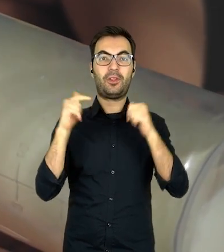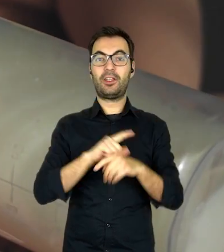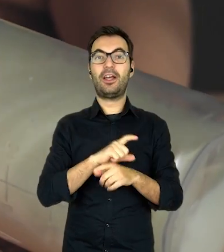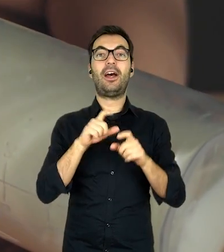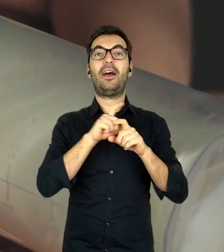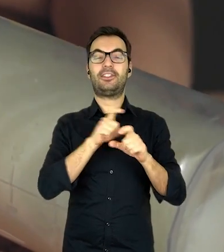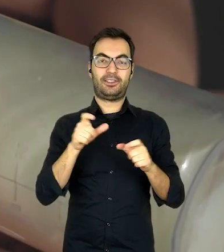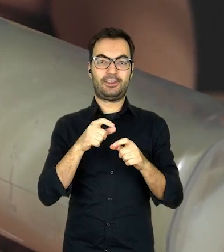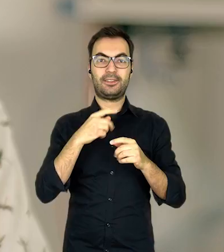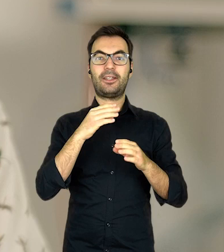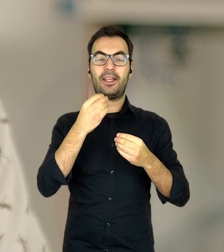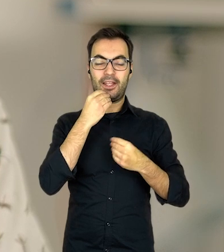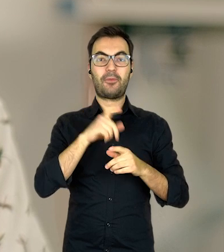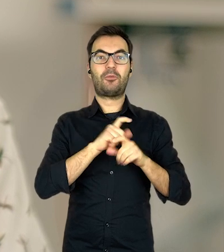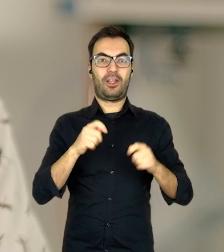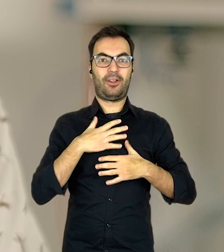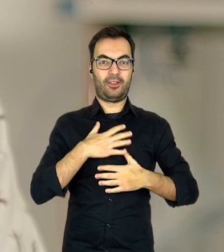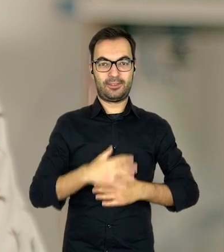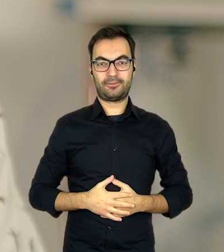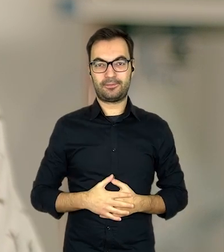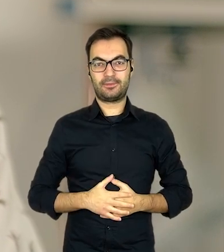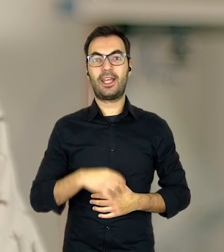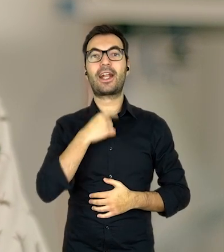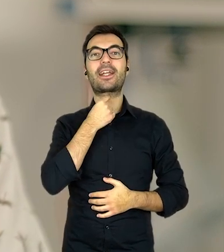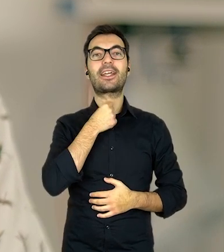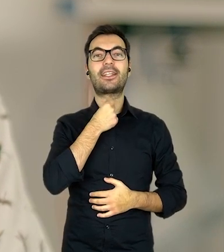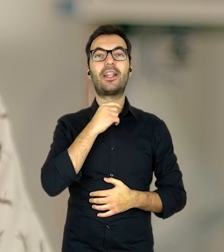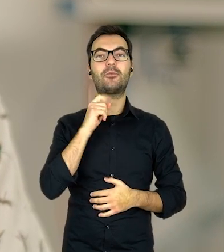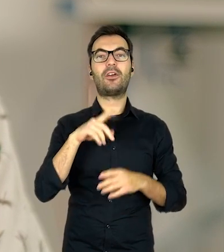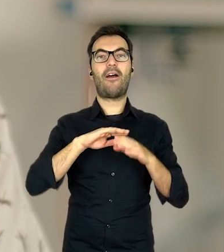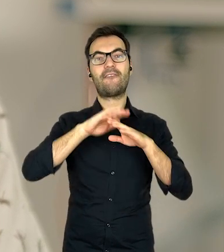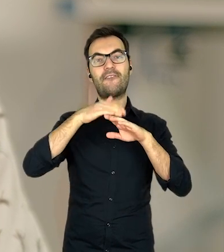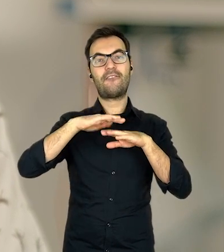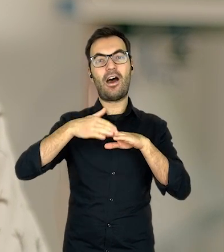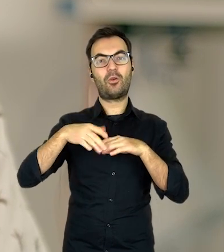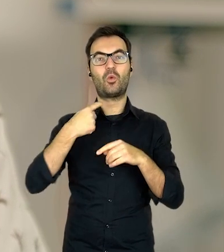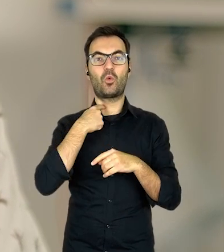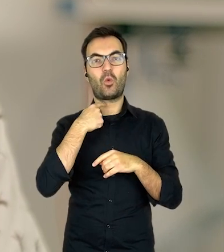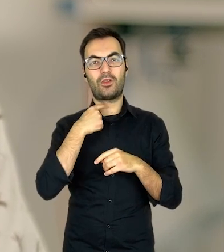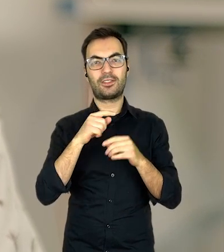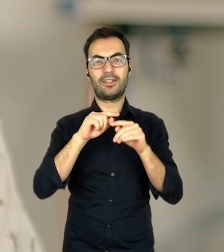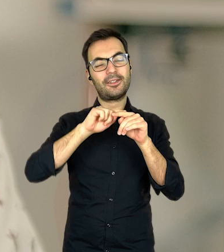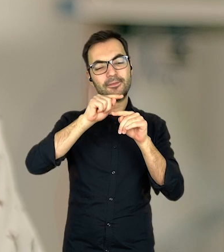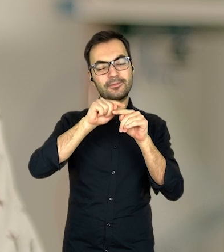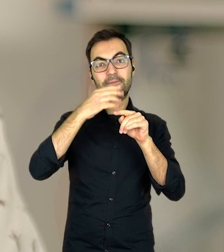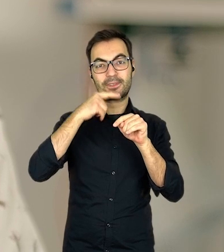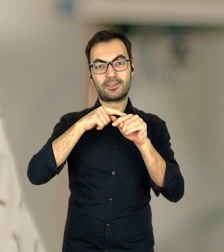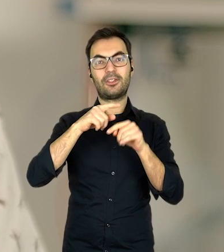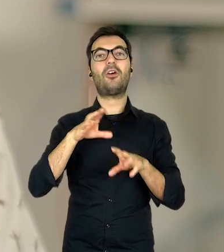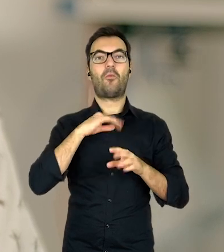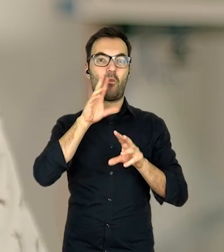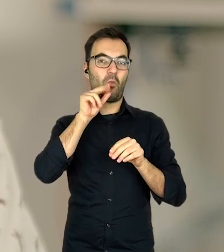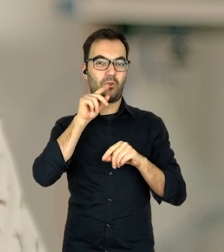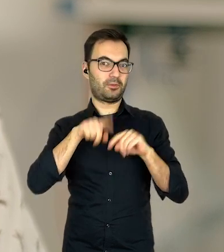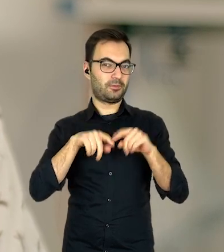na oddechy przerwy. Krtań to jest miejsce, w którym znajdują się tak zwane fałdy głosowe. Niewielkie twory,